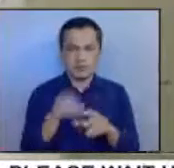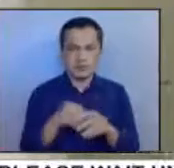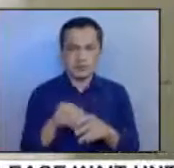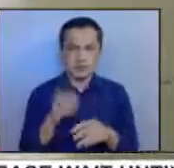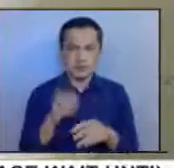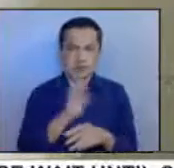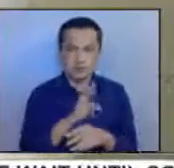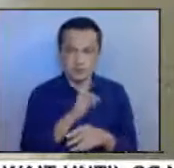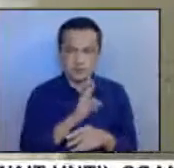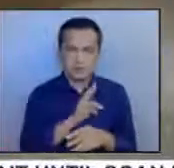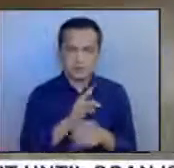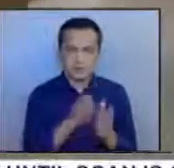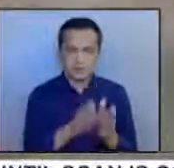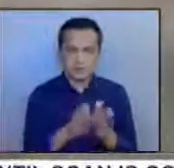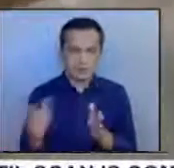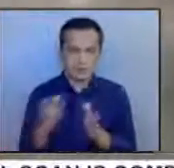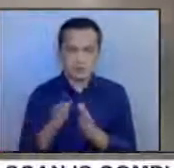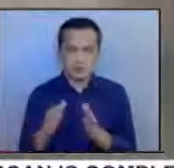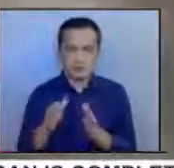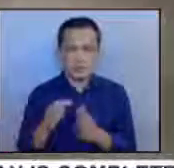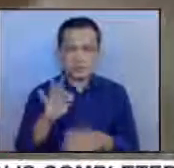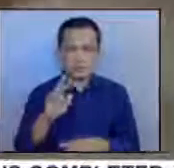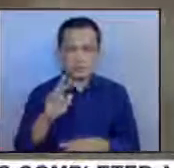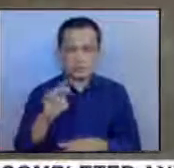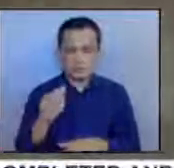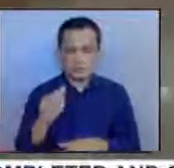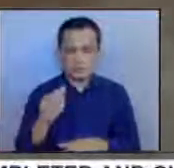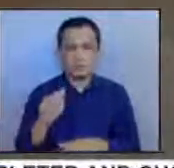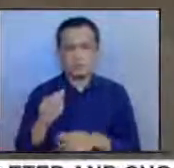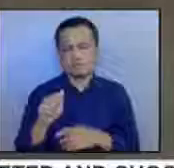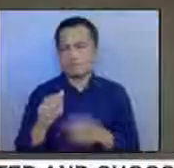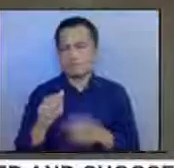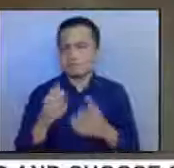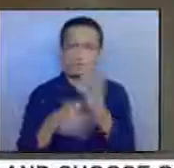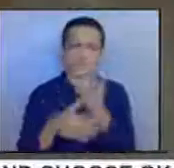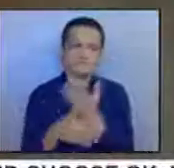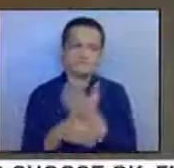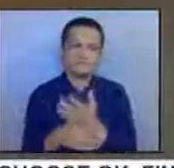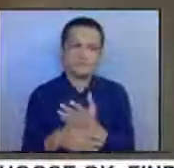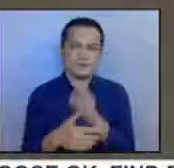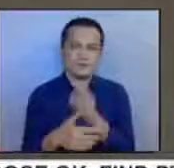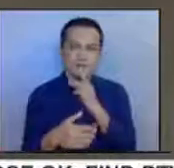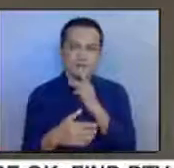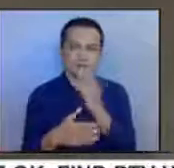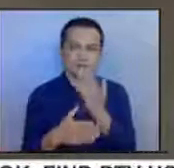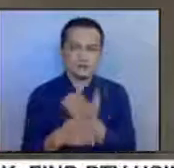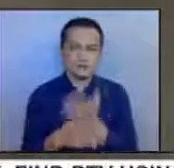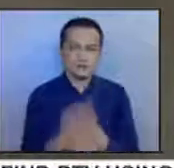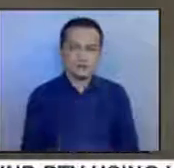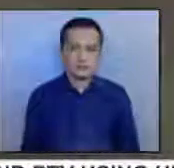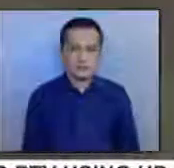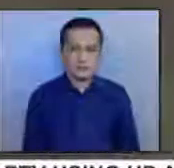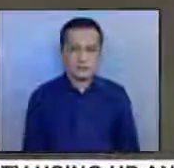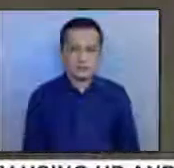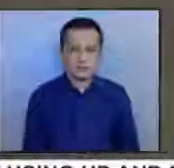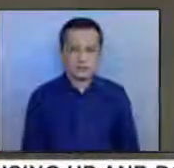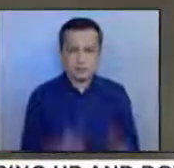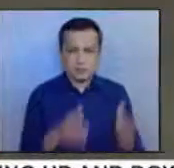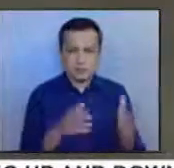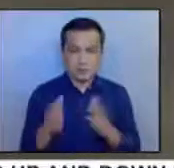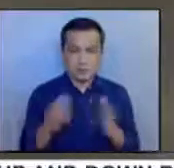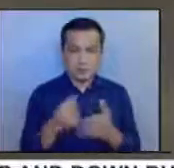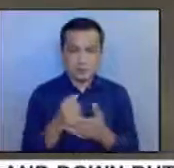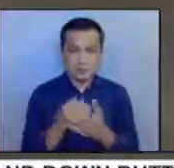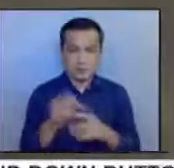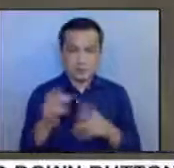ang nakahilera sa Puresa na inaasahang lubos na mapaperwisyo ng water interruption. Naghanda naman ang ilang residente bago